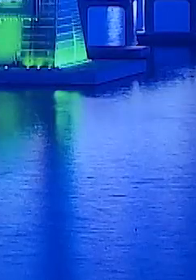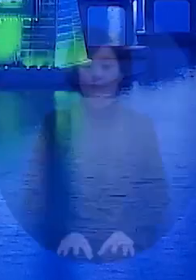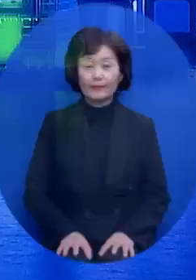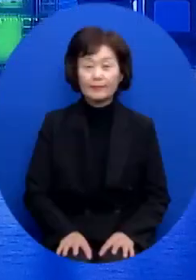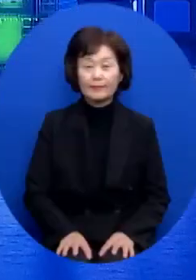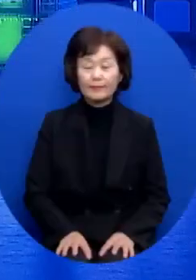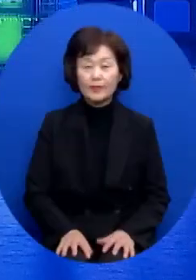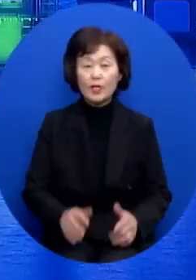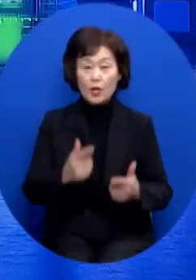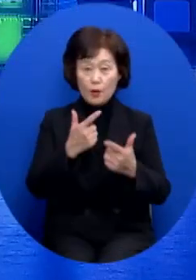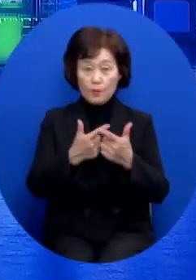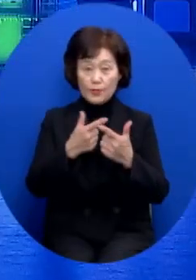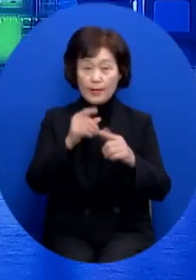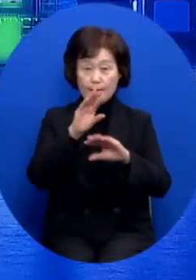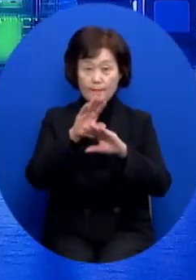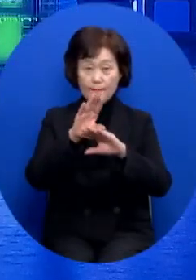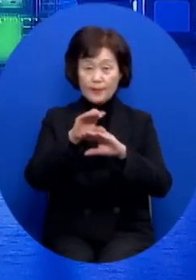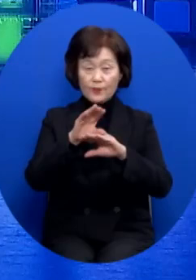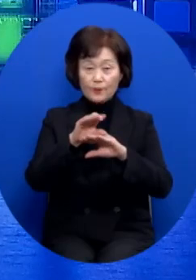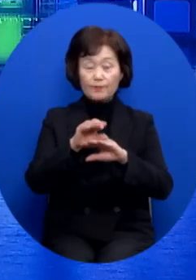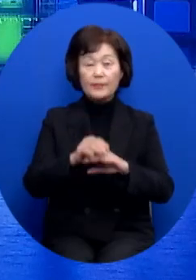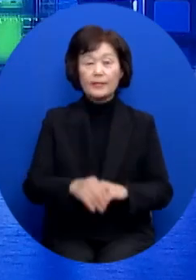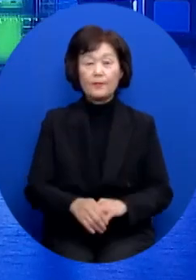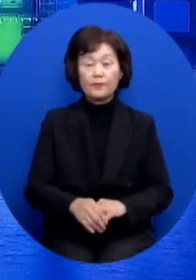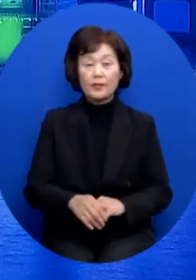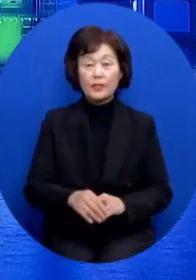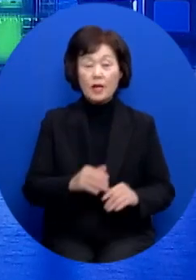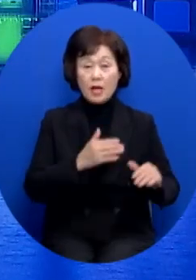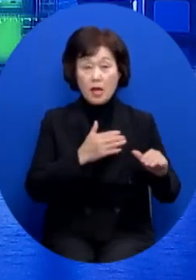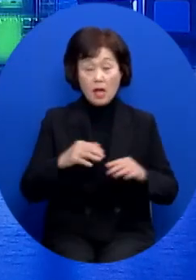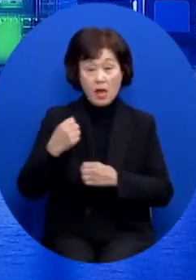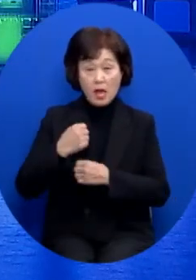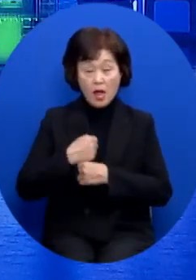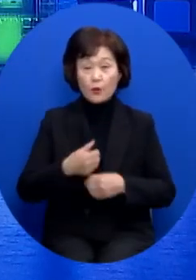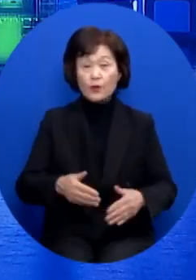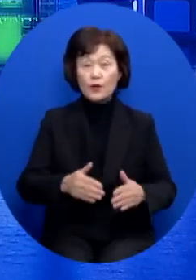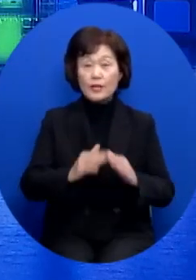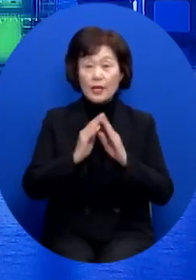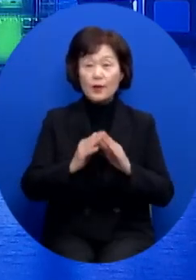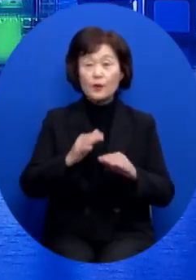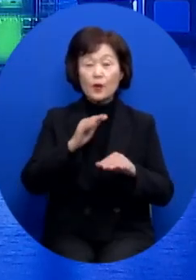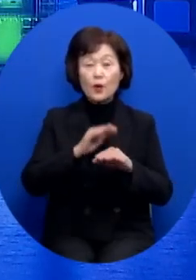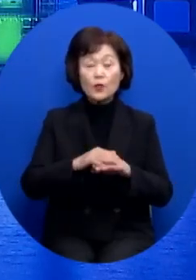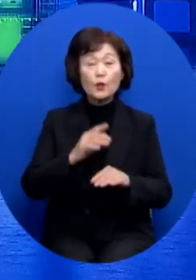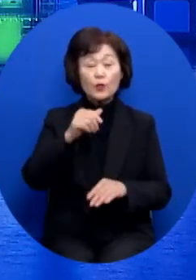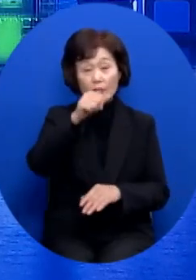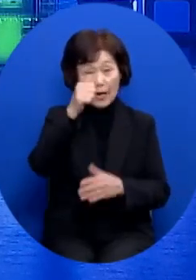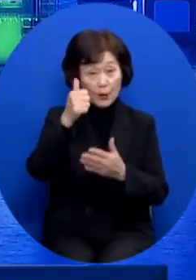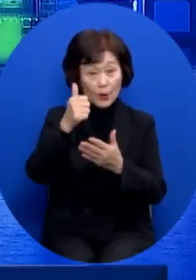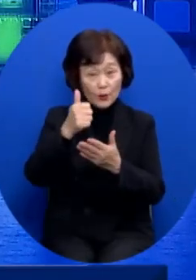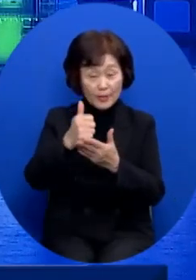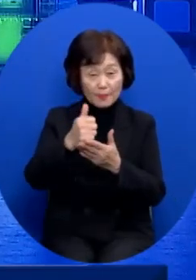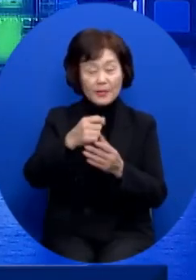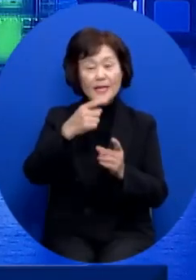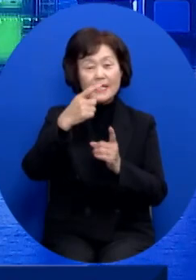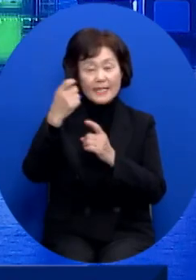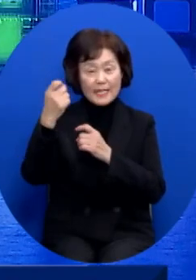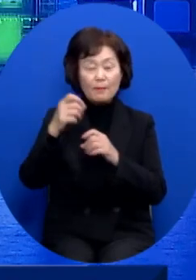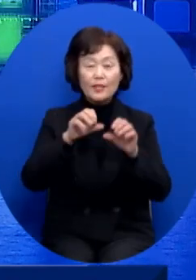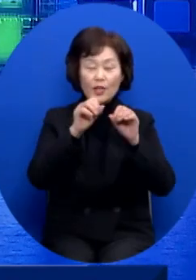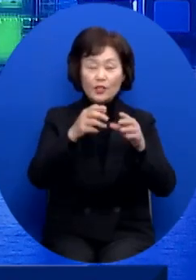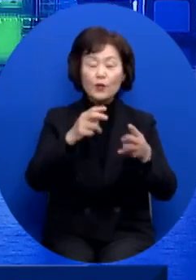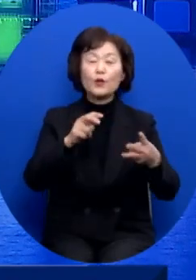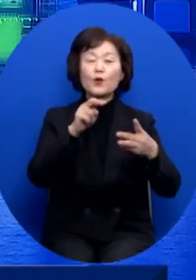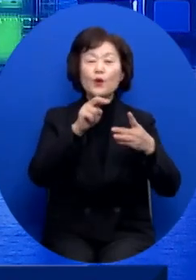CTS 부산 스튜디오입니다. 대한민국 해군을 창설한 제독 손원일 장로를 기념하는 선교센터가 경남